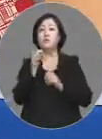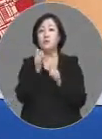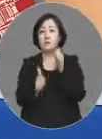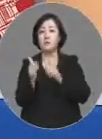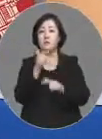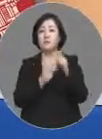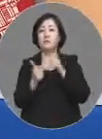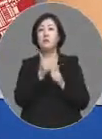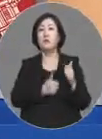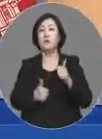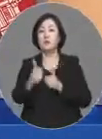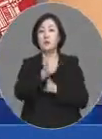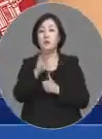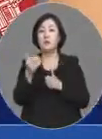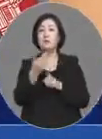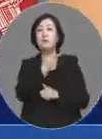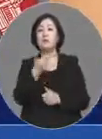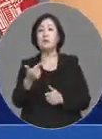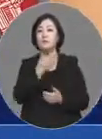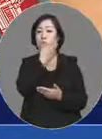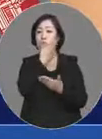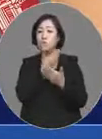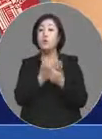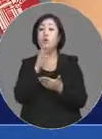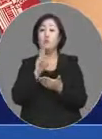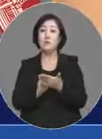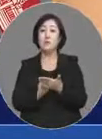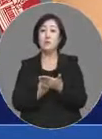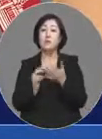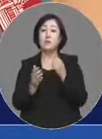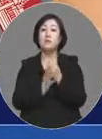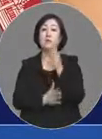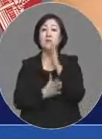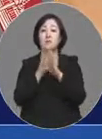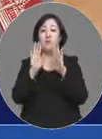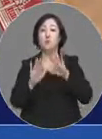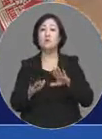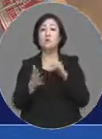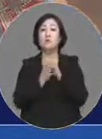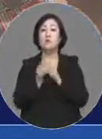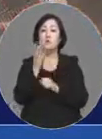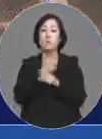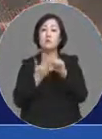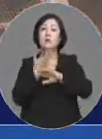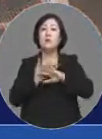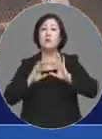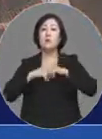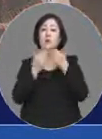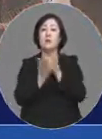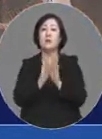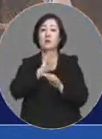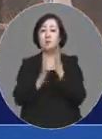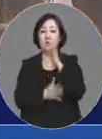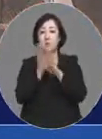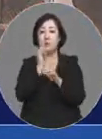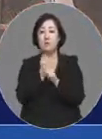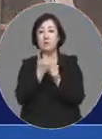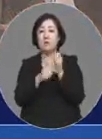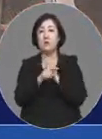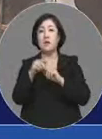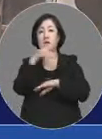높일 수 있는 지름 길로 여겨집니다 울산 씨는 오늘 울 살을 외국인 친화 도시로 만들기 위한